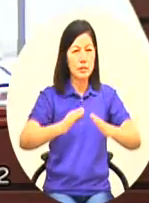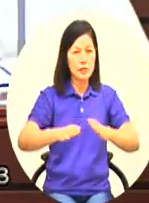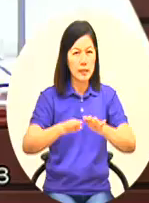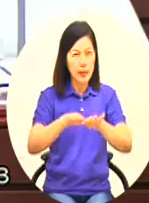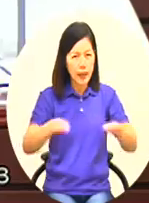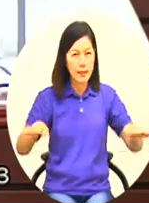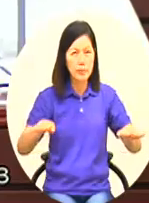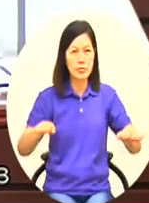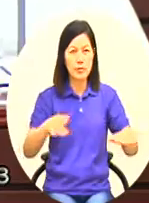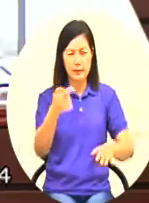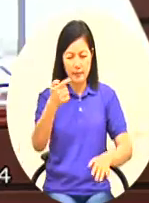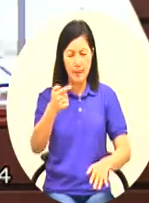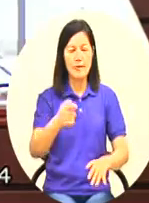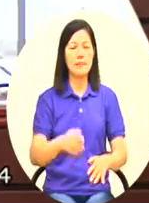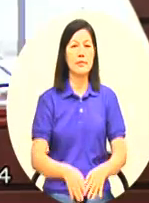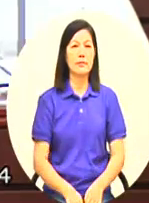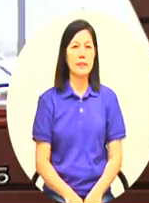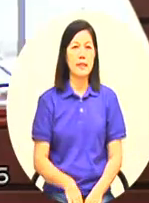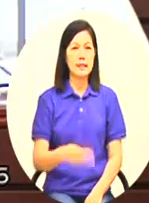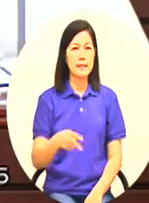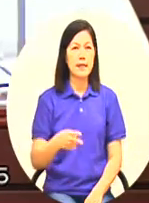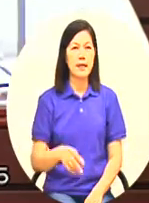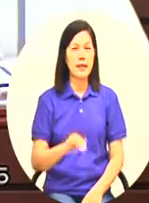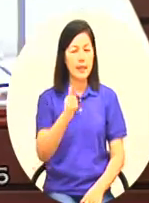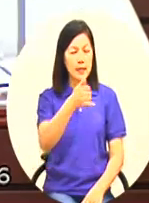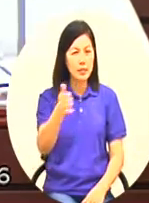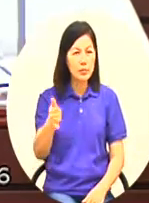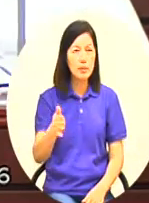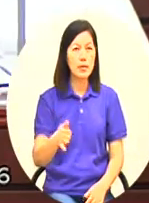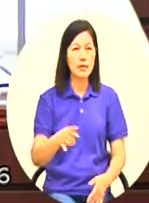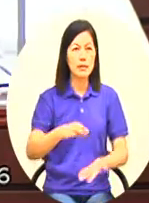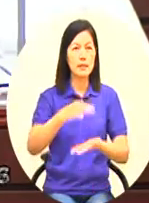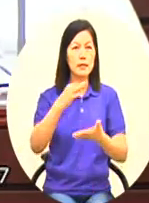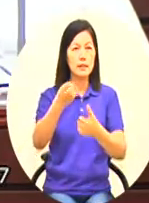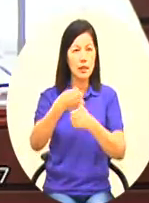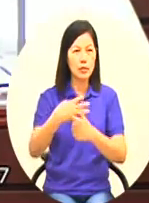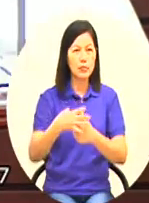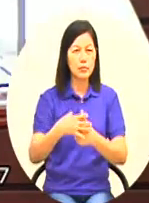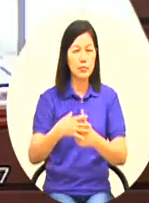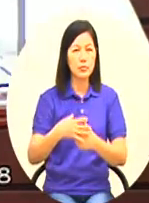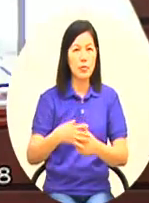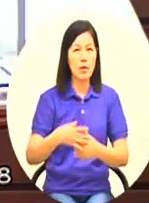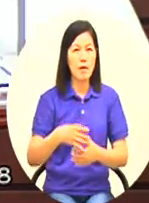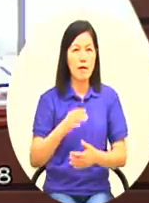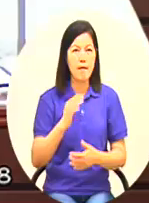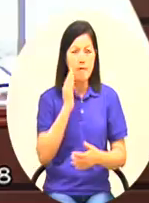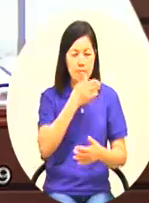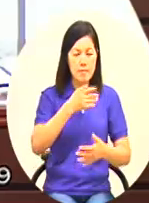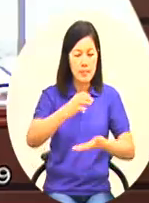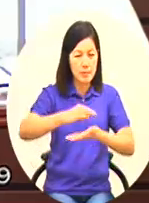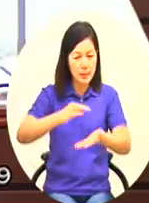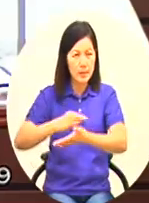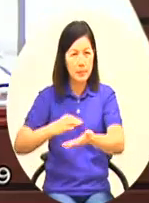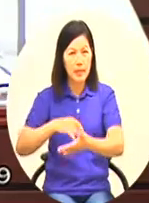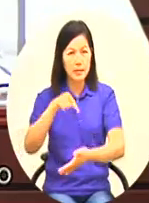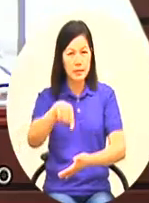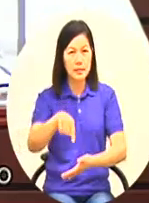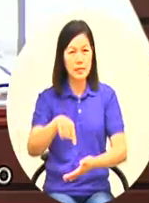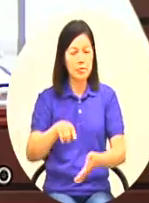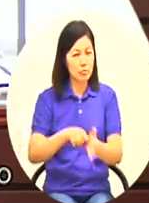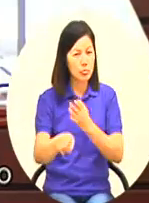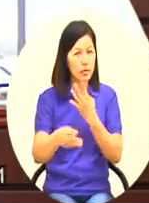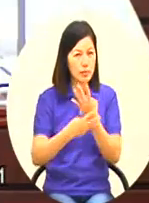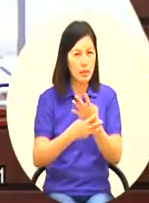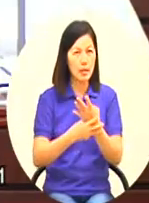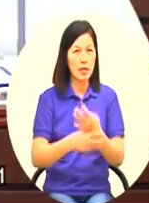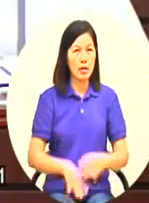城市。那至于刚才陈议员所提到的嚣张的这个部分，那这个是很专业，我是不